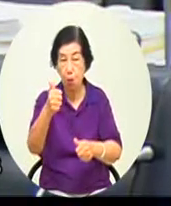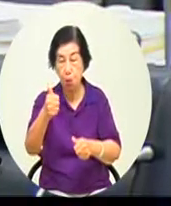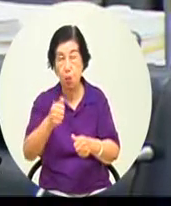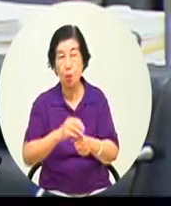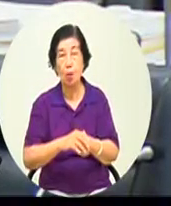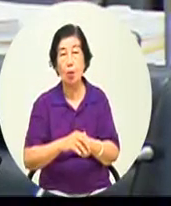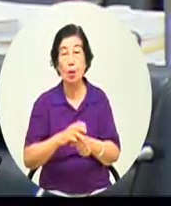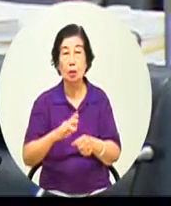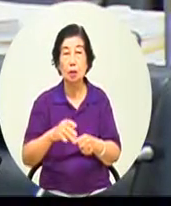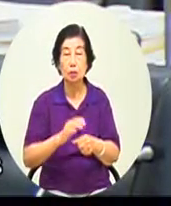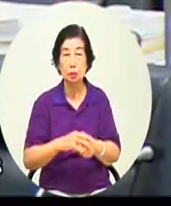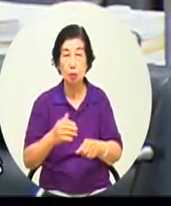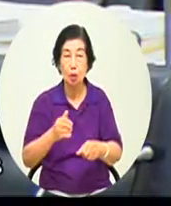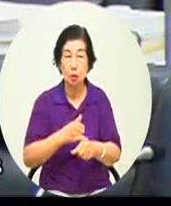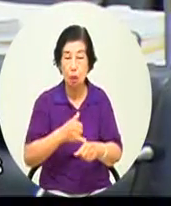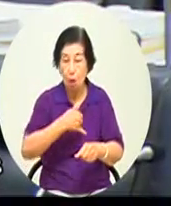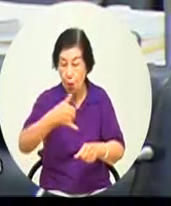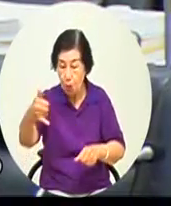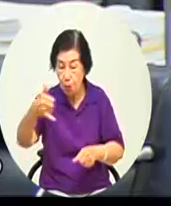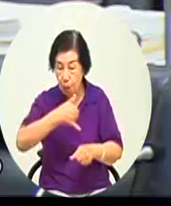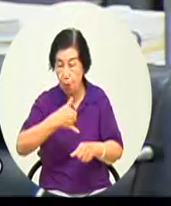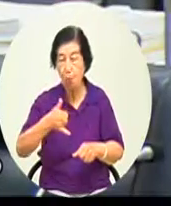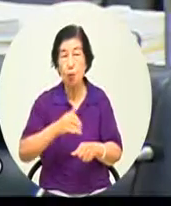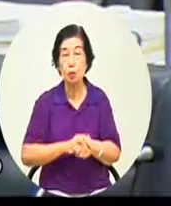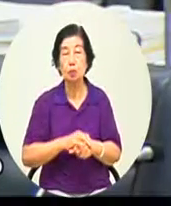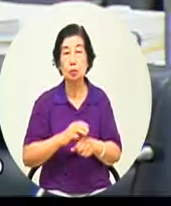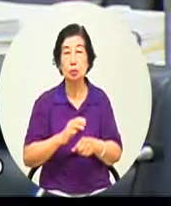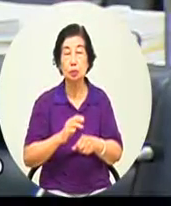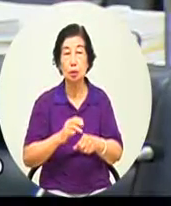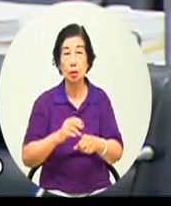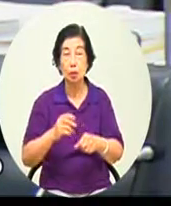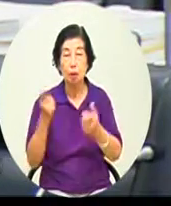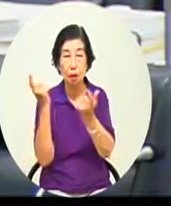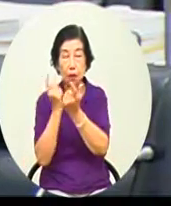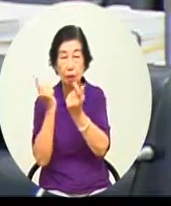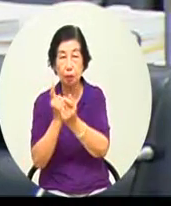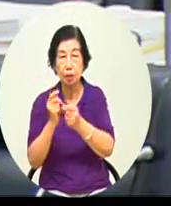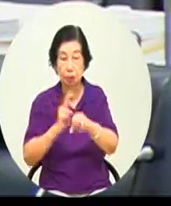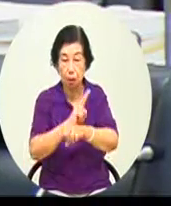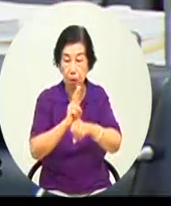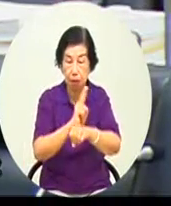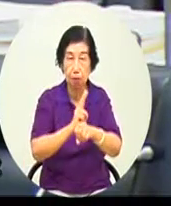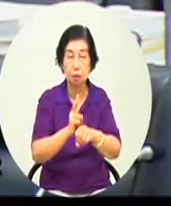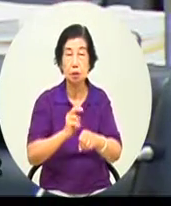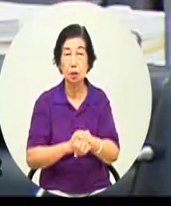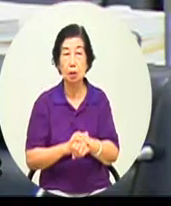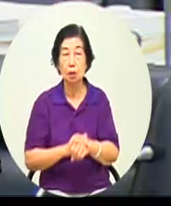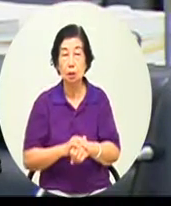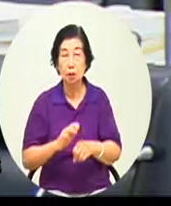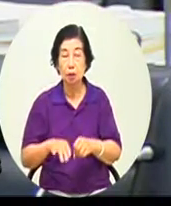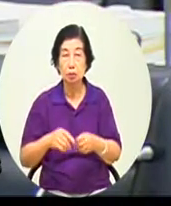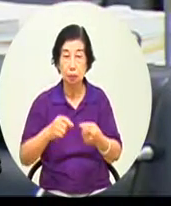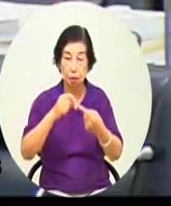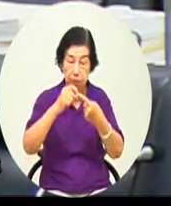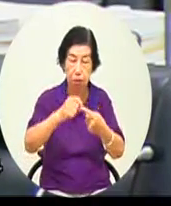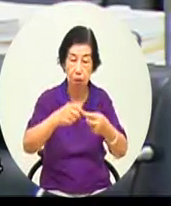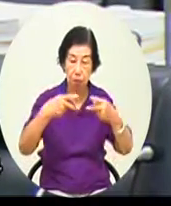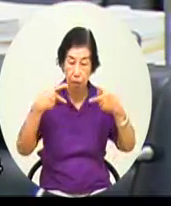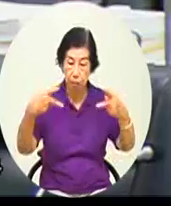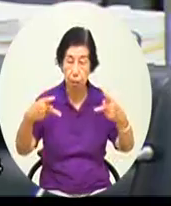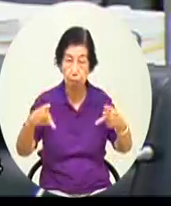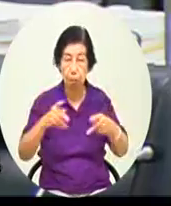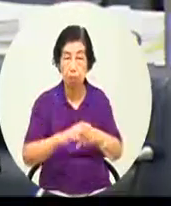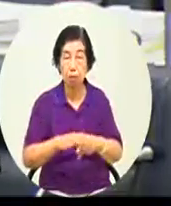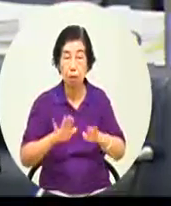至2个小时，但是如果搭捷运当然是时间比较短一点，但是只要是搭乘公共运输系统，其实大家 都非常的害